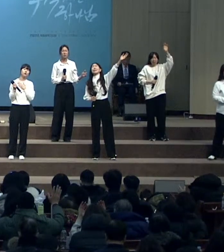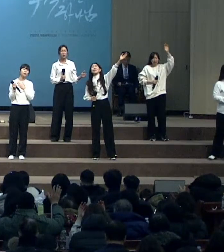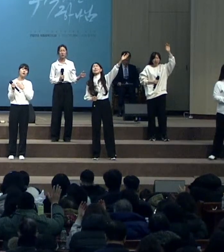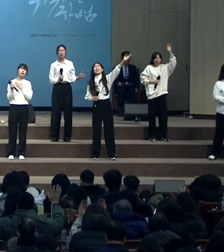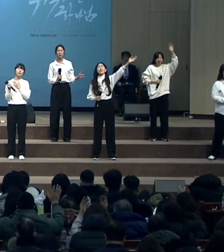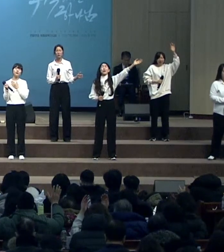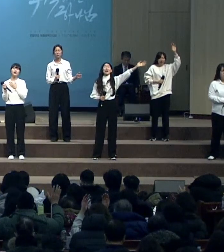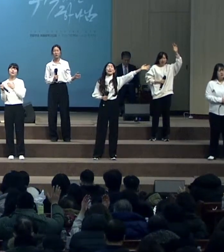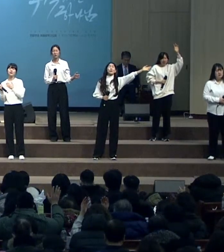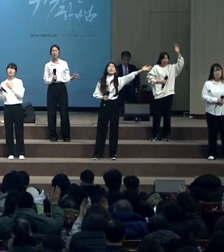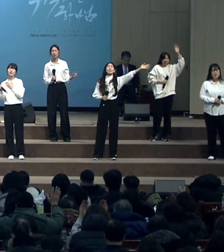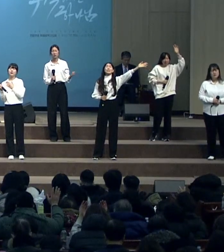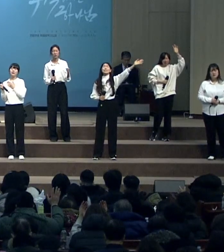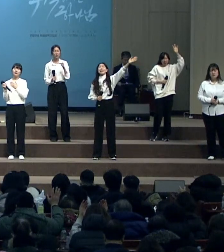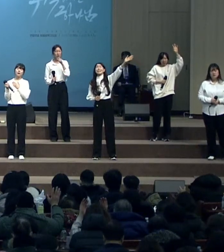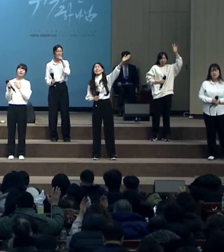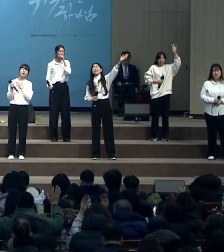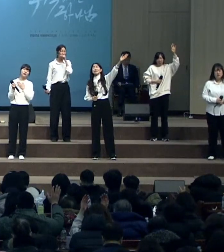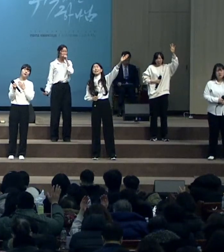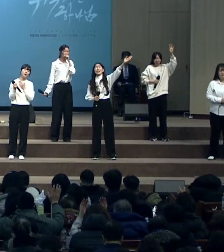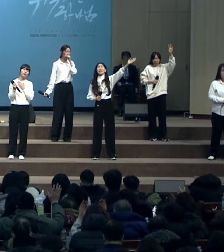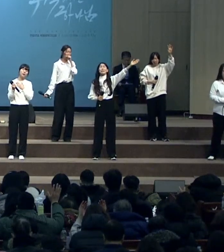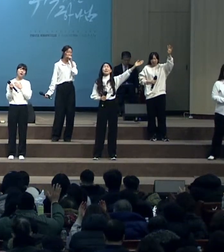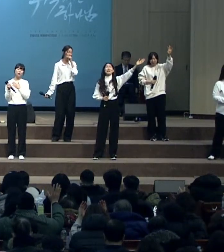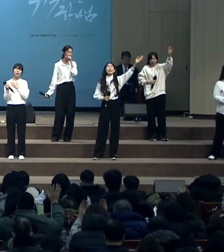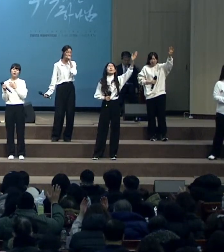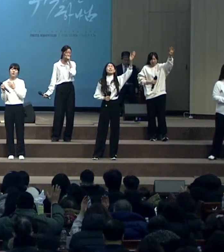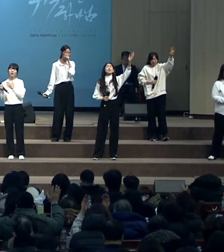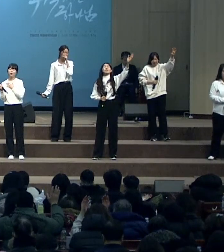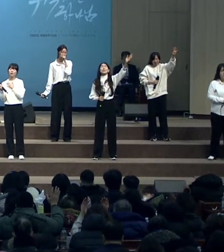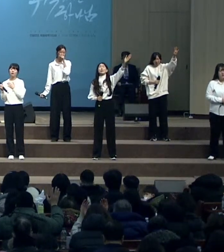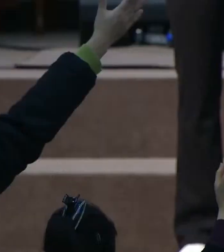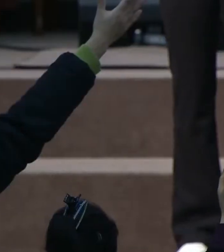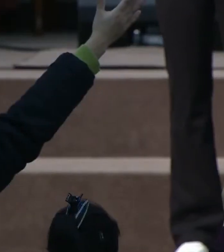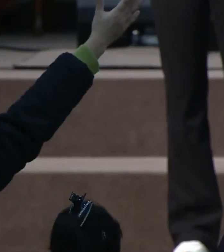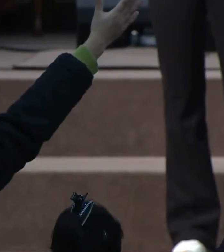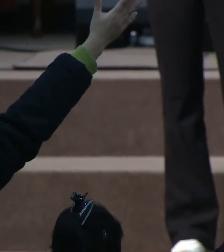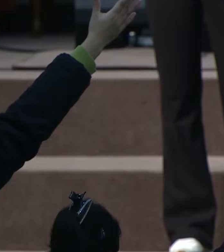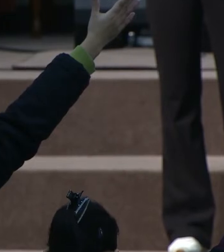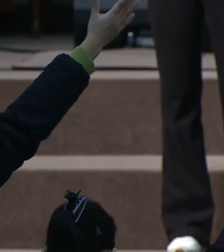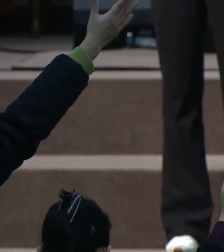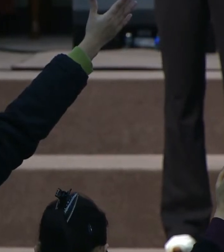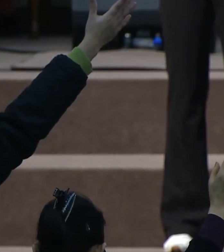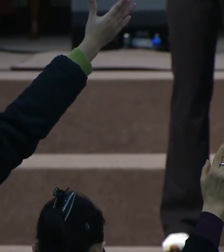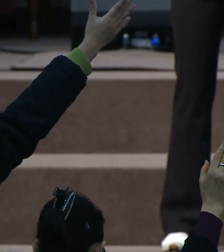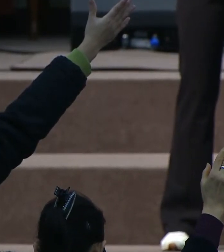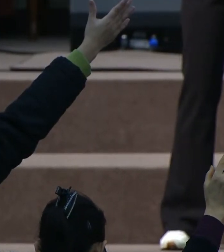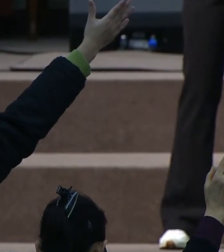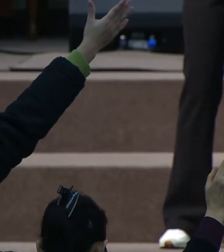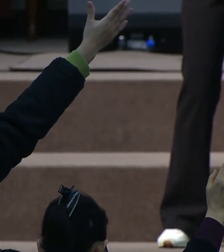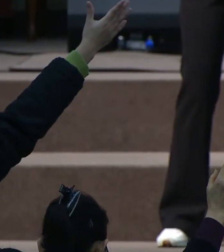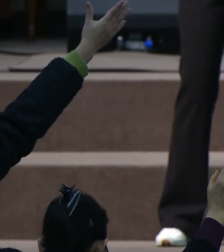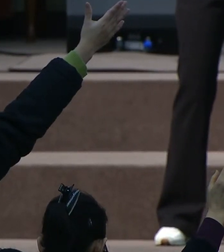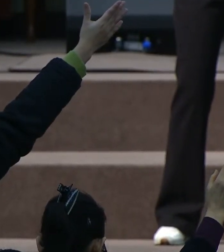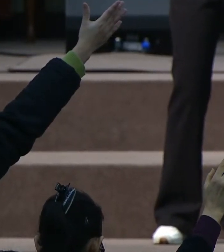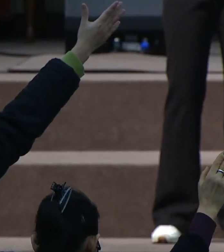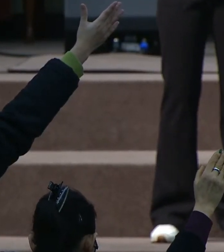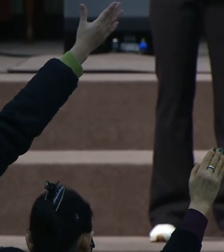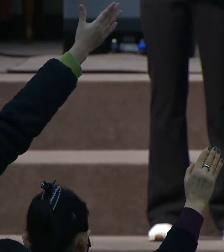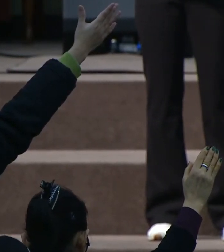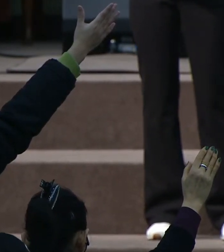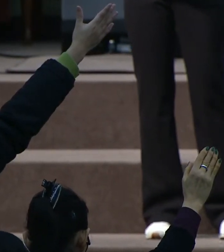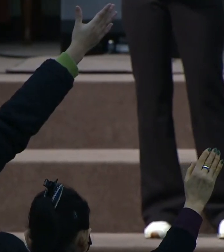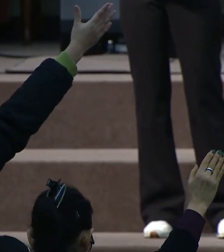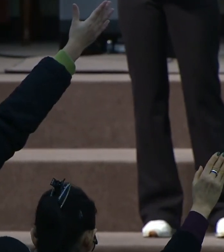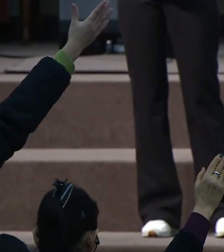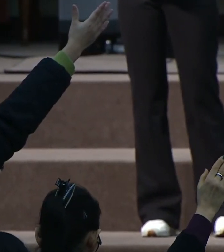있도록 주님이여 역사하여 주시옵소서. 오늘도 하나님의 놀라우신 은혜를 힘입어 하나님을